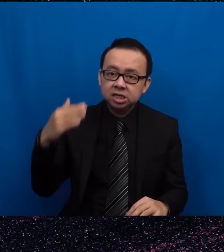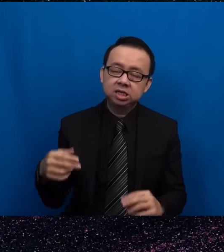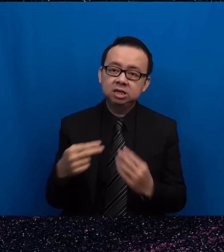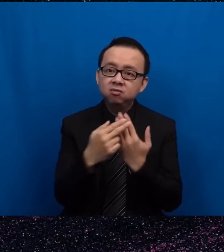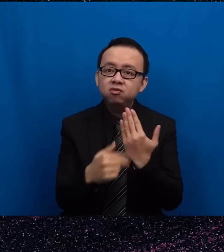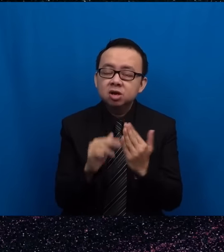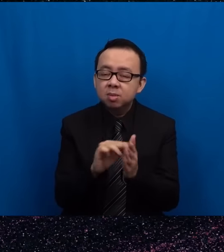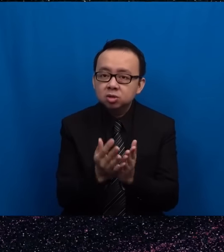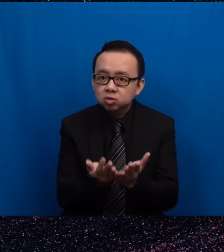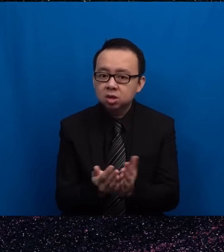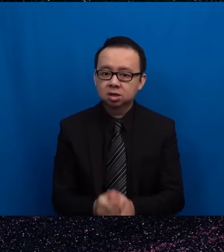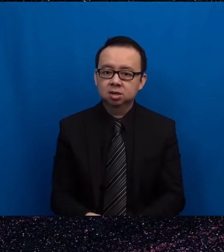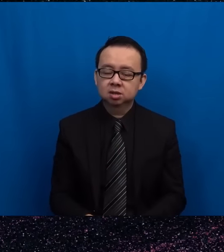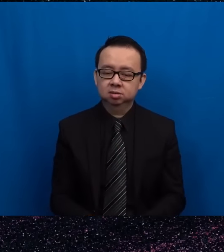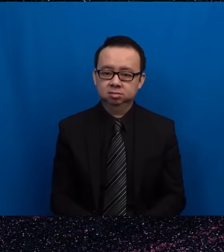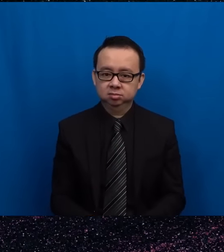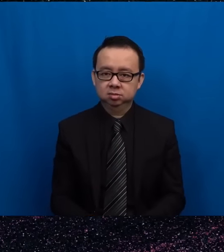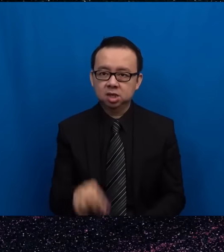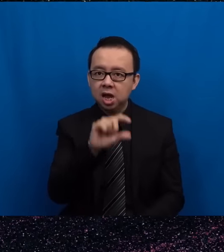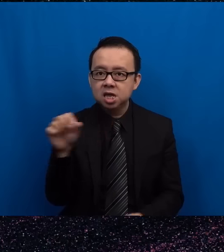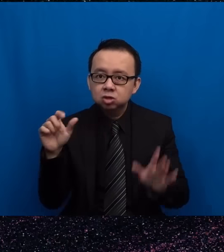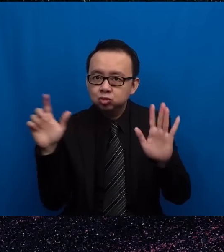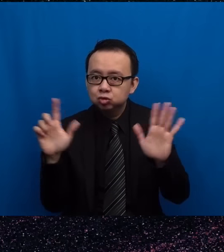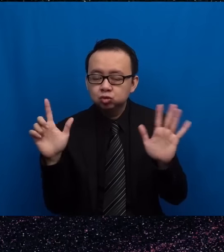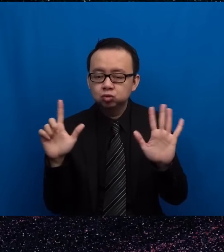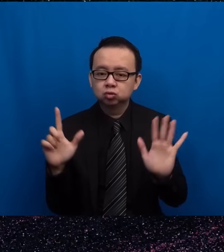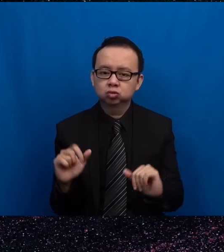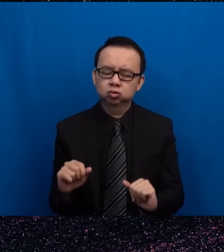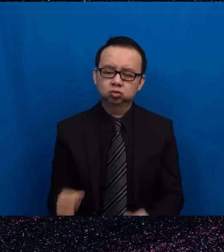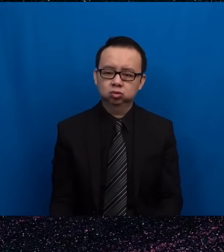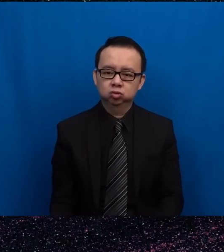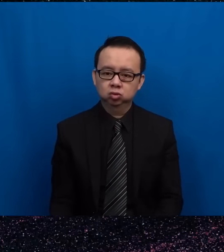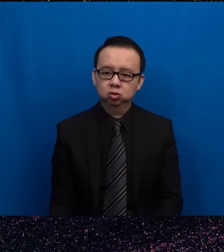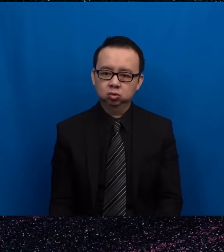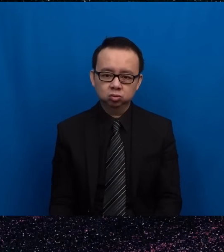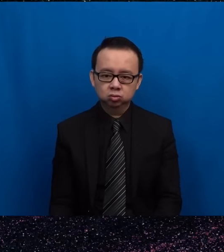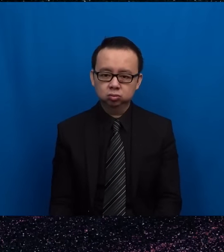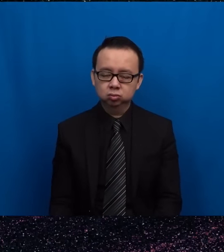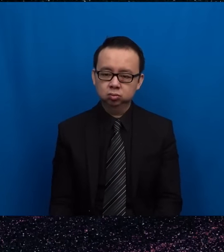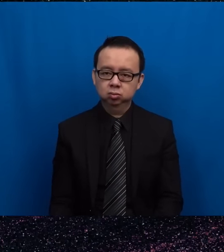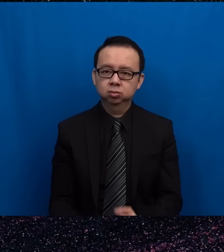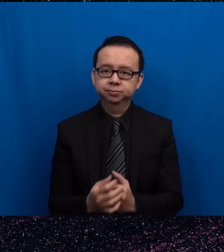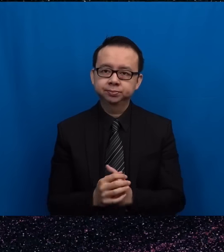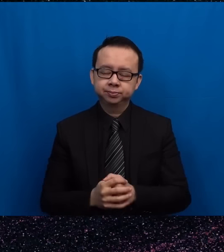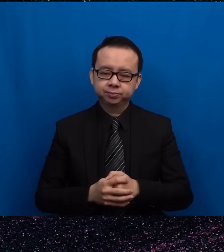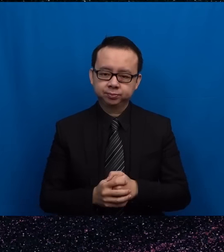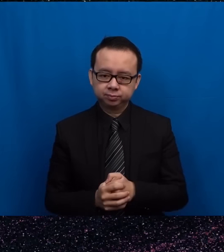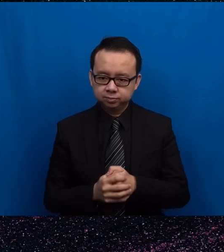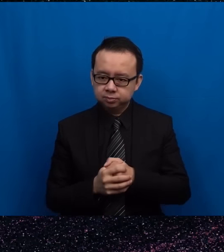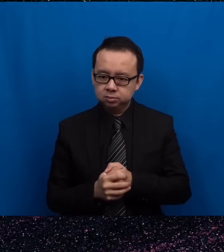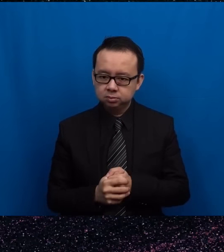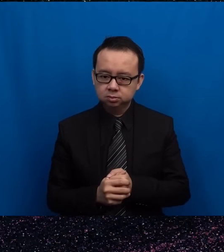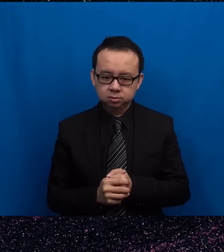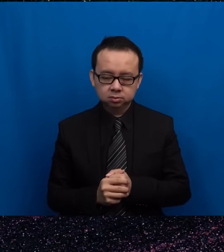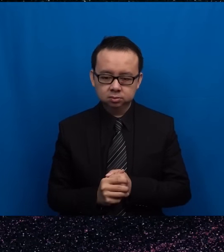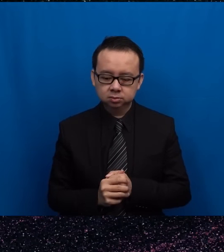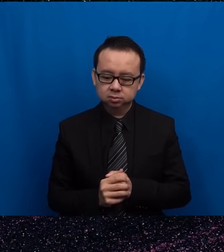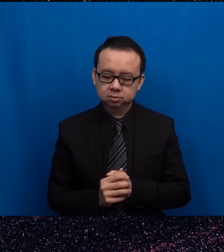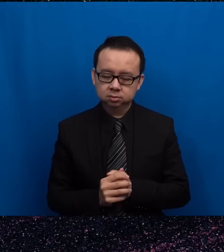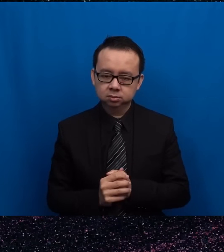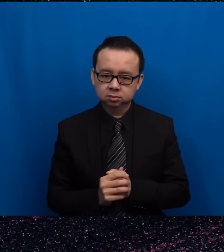ya. Mintalah maka akan diberikan kepadamu. Carilah maka kamu akan mendapat. Ketoklah maka pintu